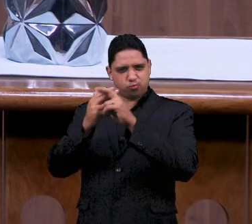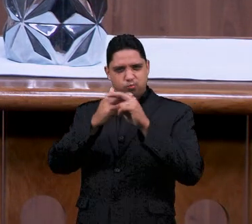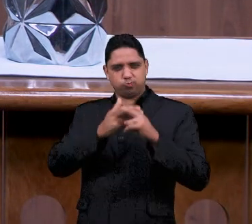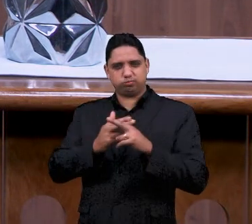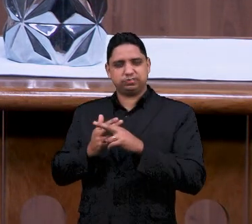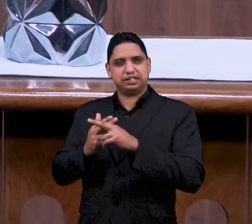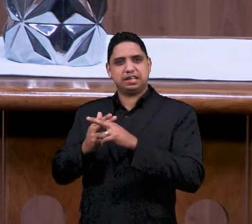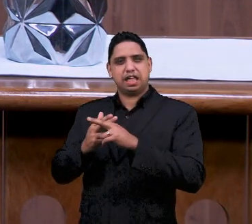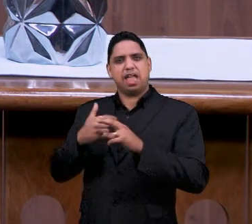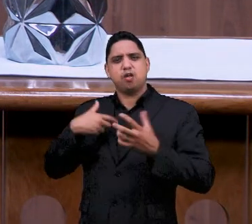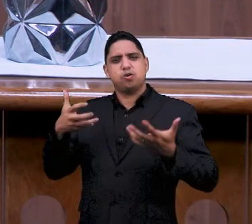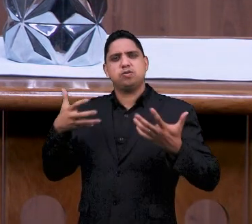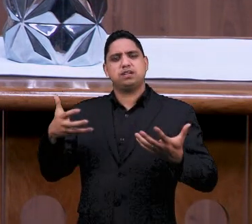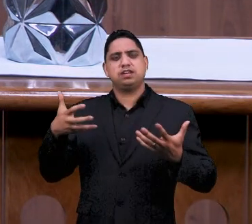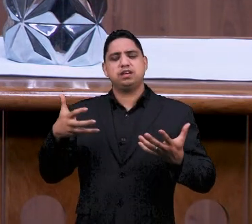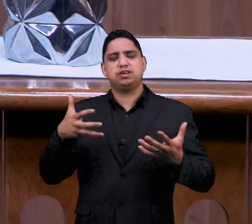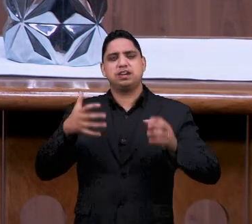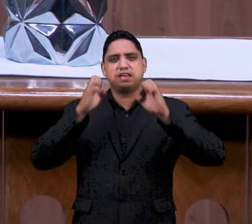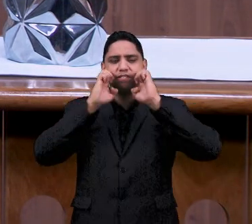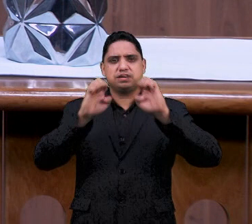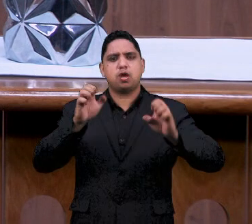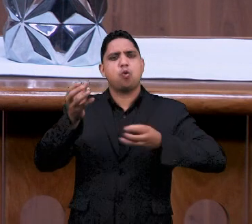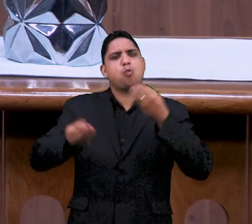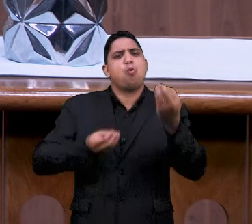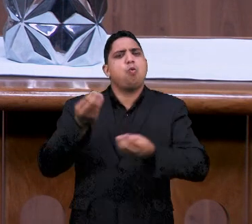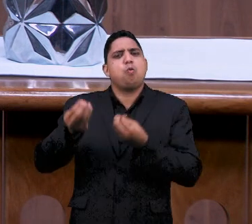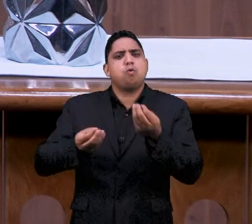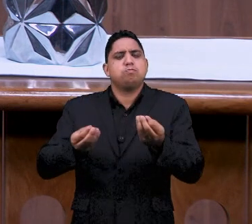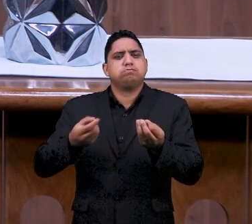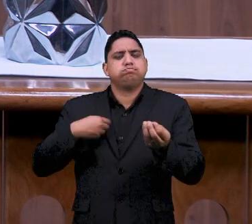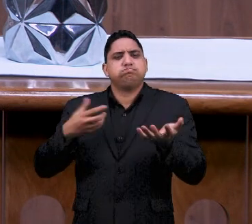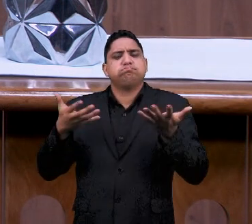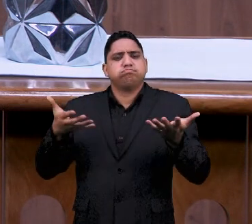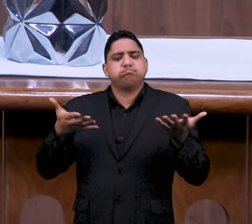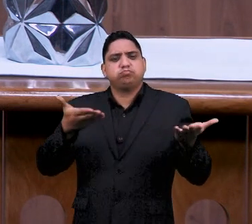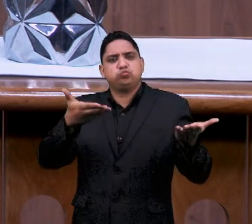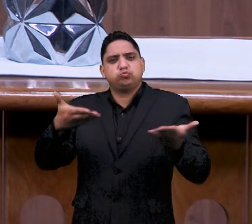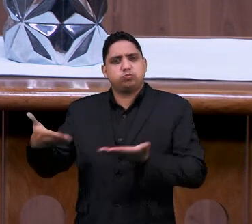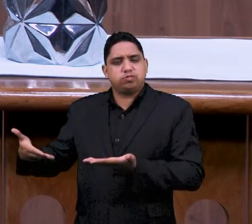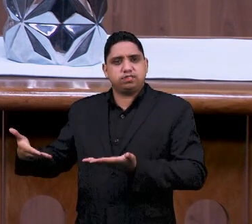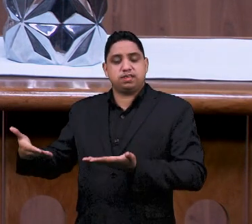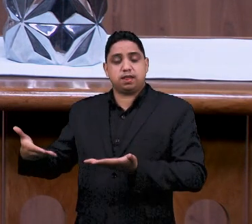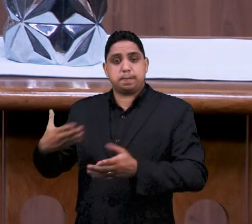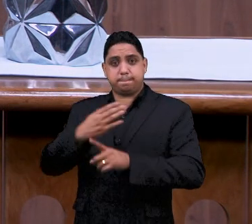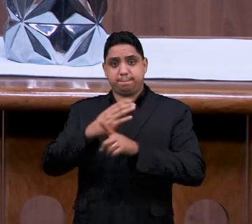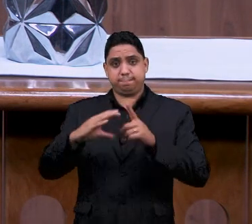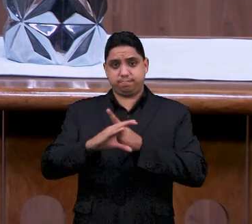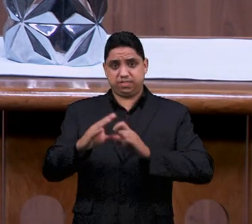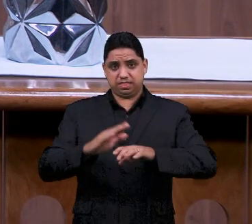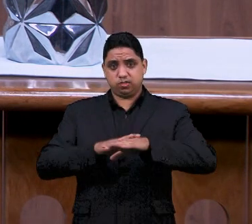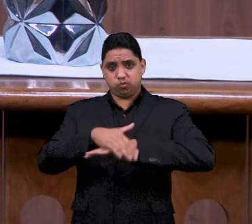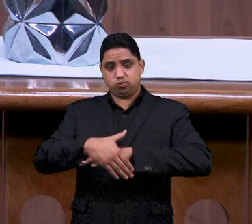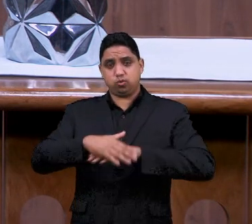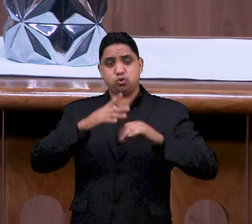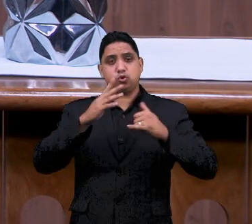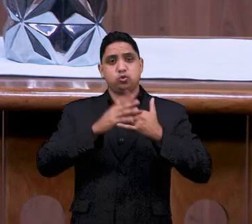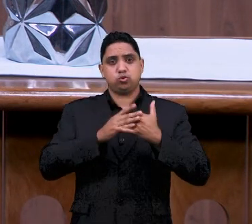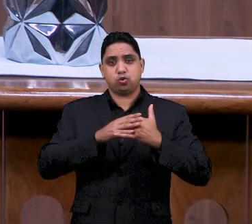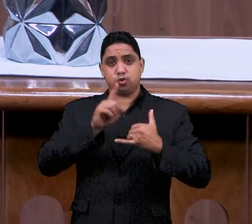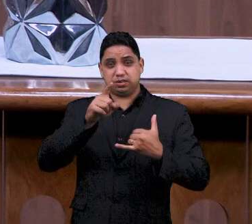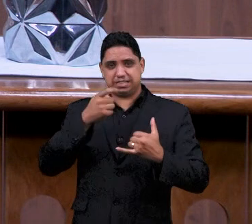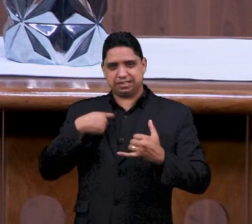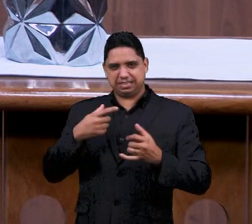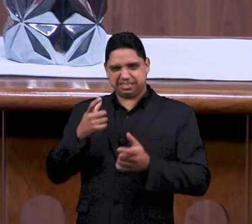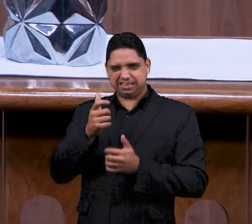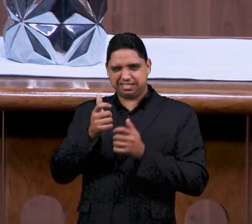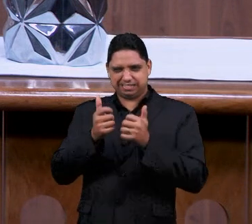évangéliser. Comment je fais pour inviter une personne pour assister au culte la nuit et transmis sur YouTube?